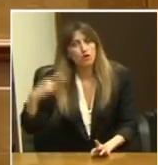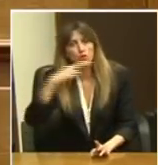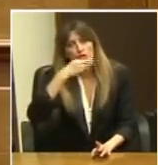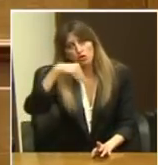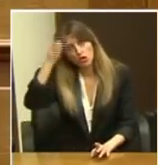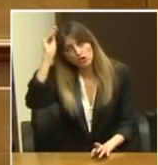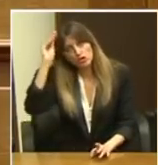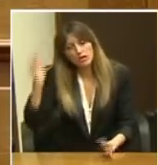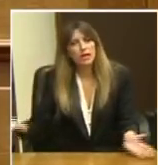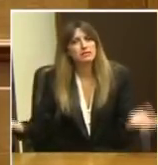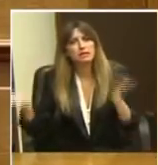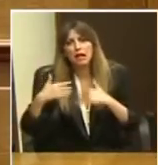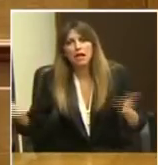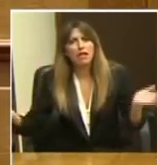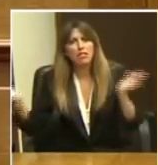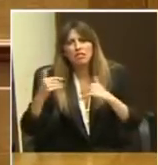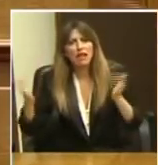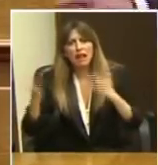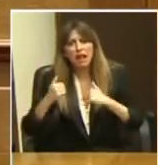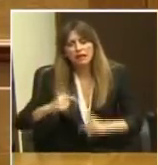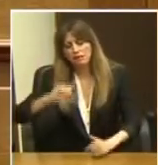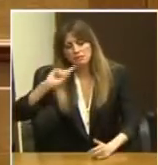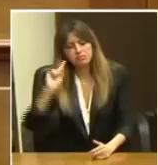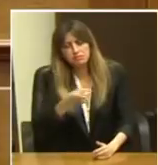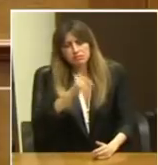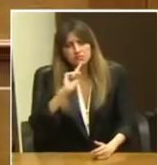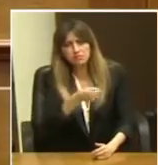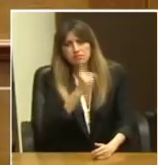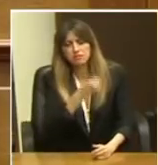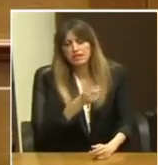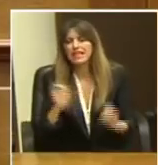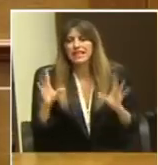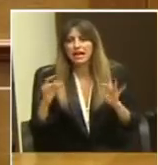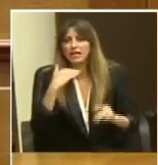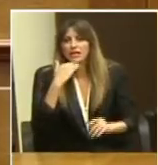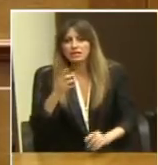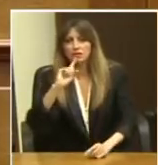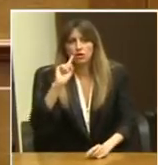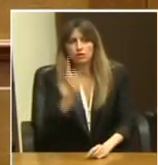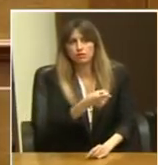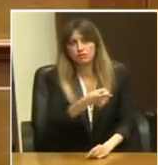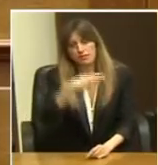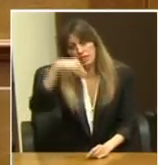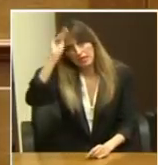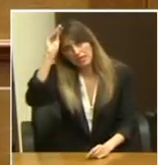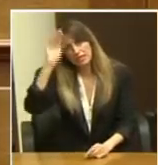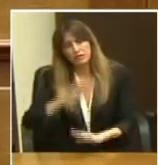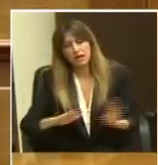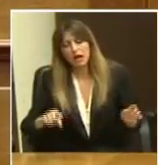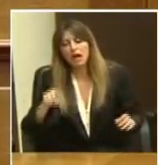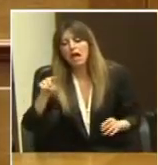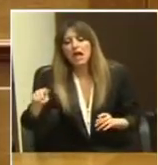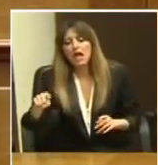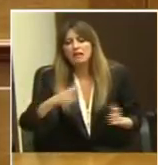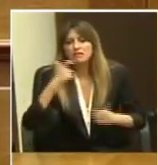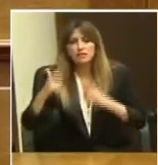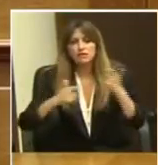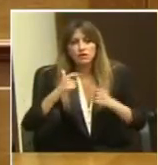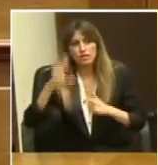δεν έχει εντολές να πάρει από κανέναν. Και γι' αυτό είμαστε μαζί. Για να προστατεύσετε τη φούτα το κάνετε. Όχι για να ρίξετε τη